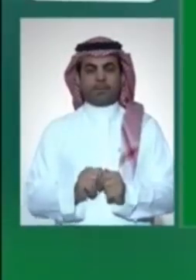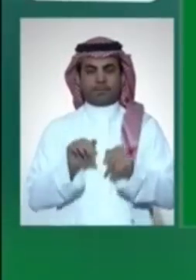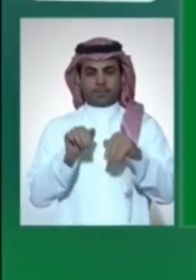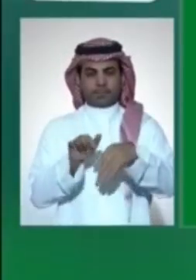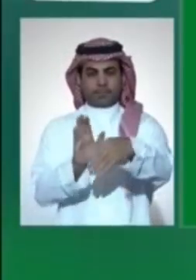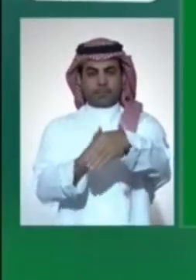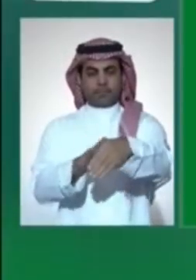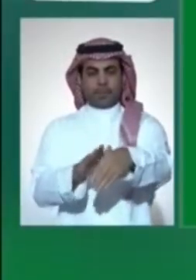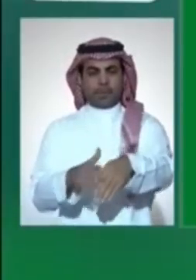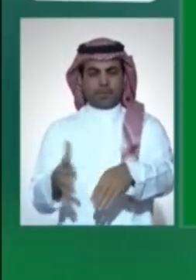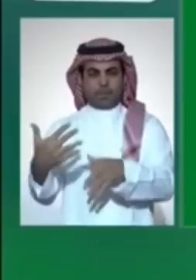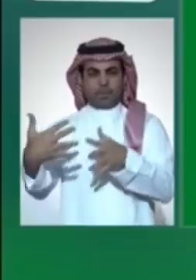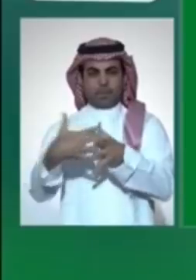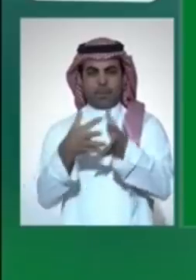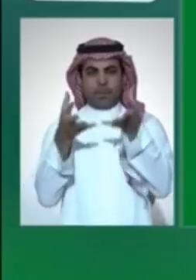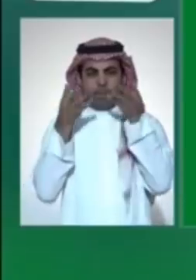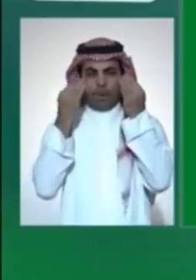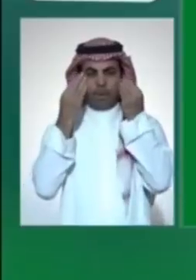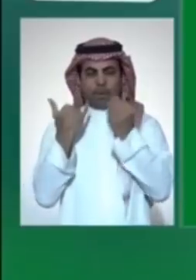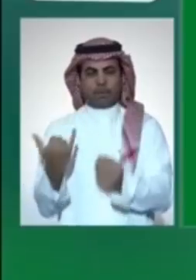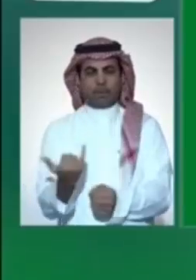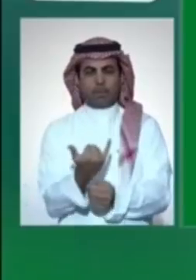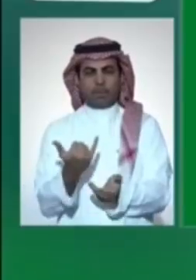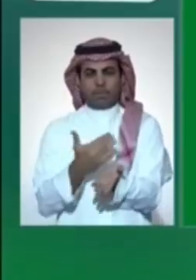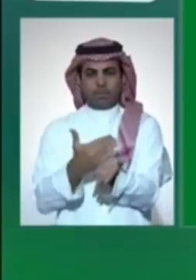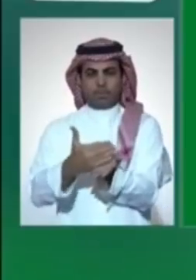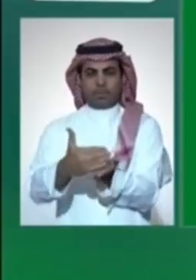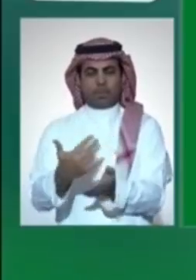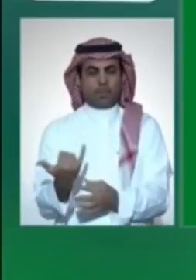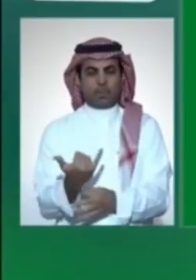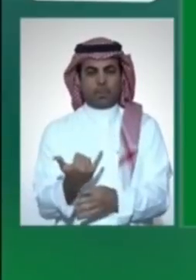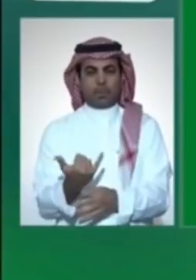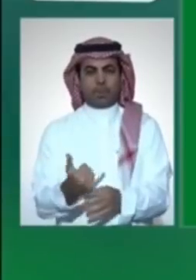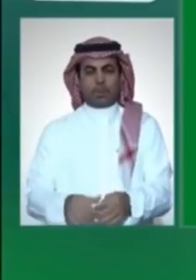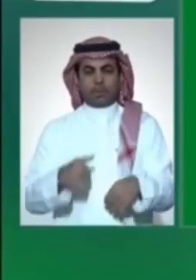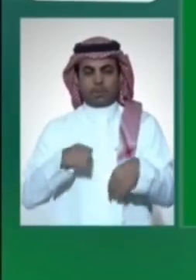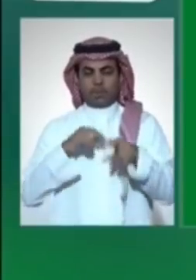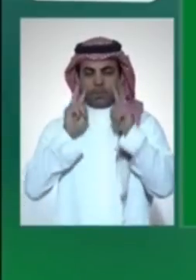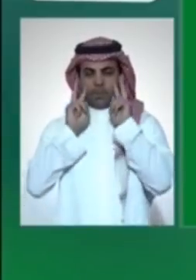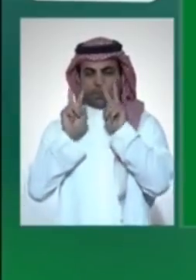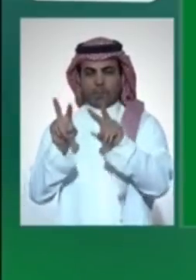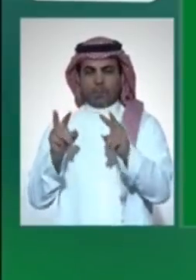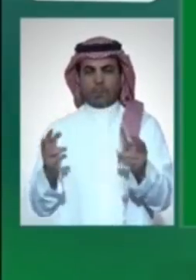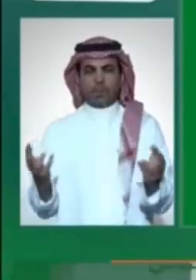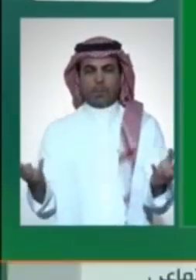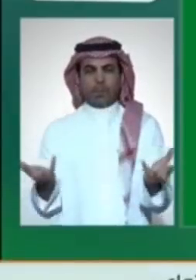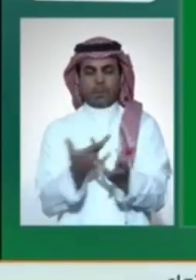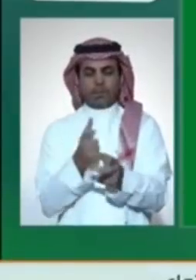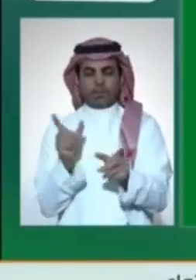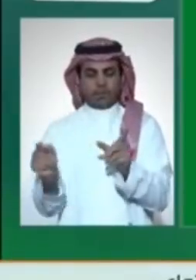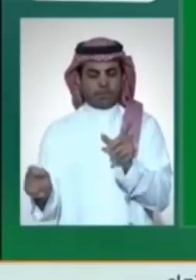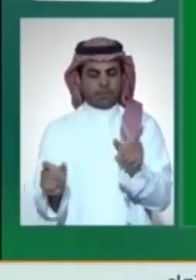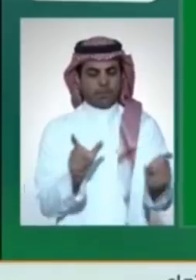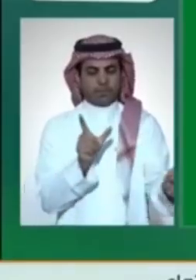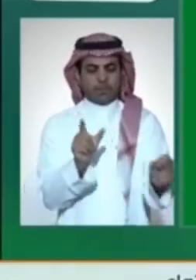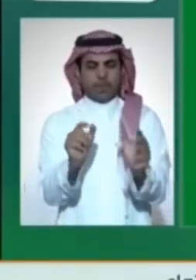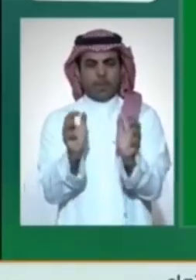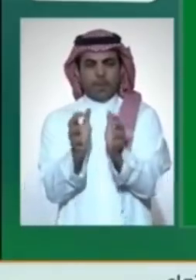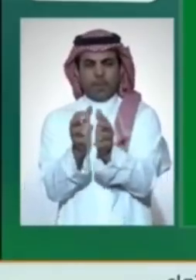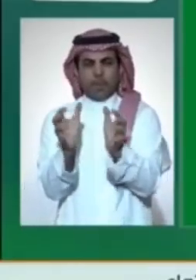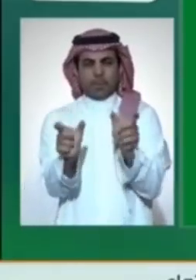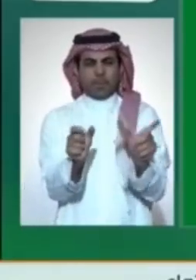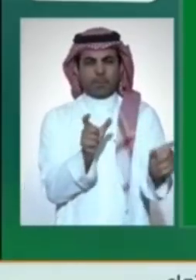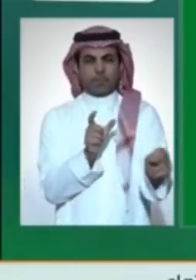نريد أن نشارك معكم معلومات مهمة جدا، حيث تم رصد وتقصي لمجموعة من